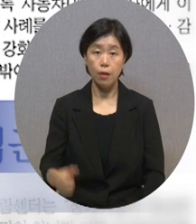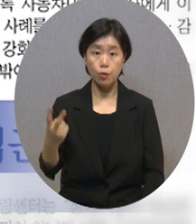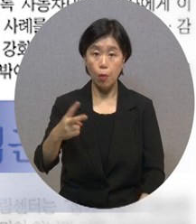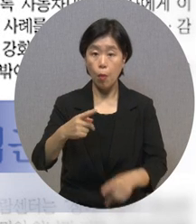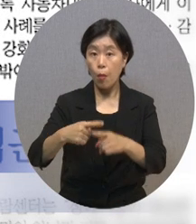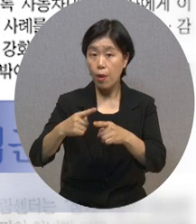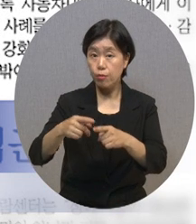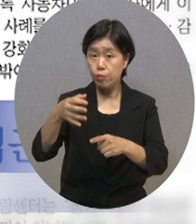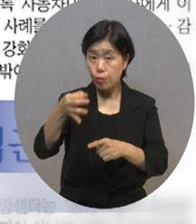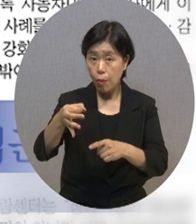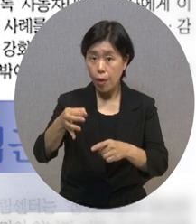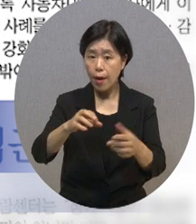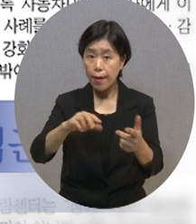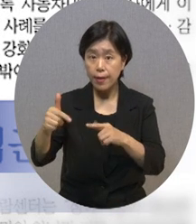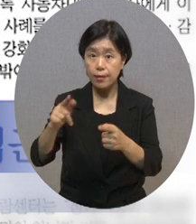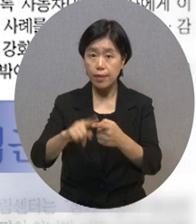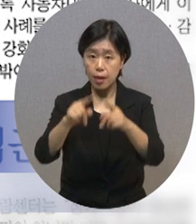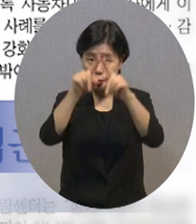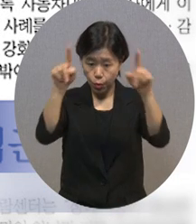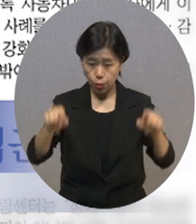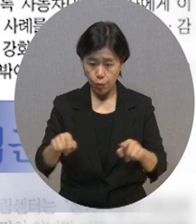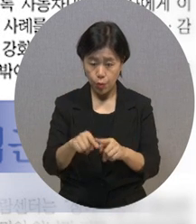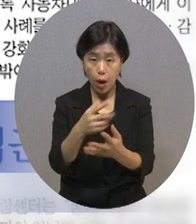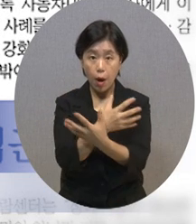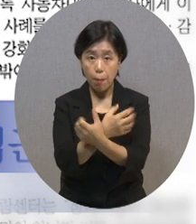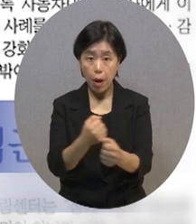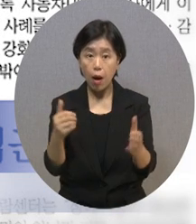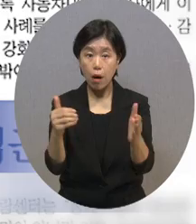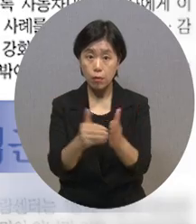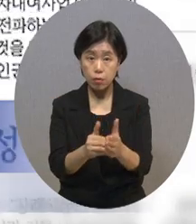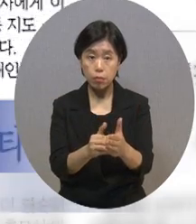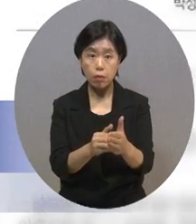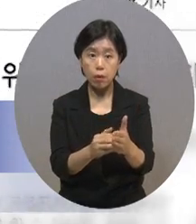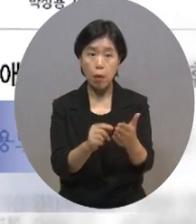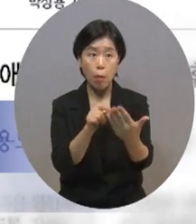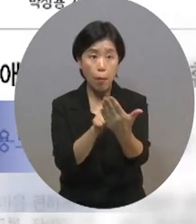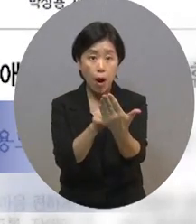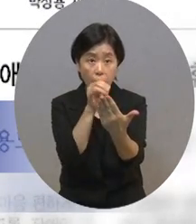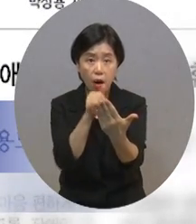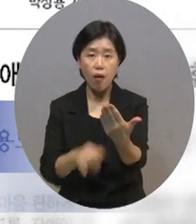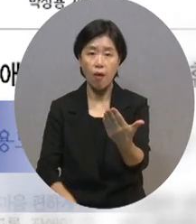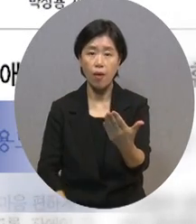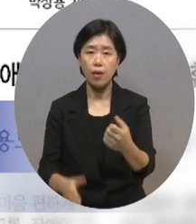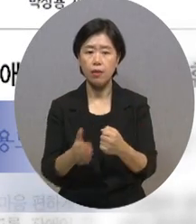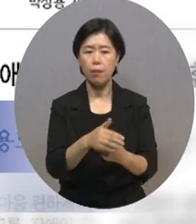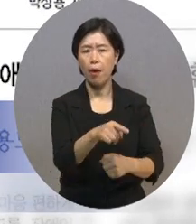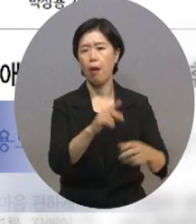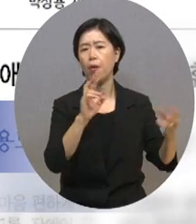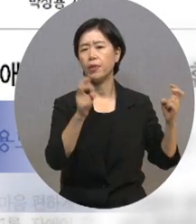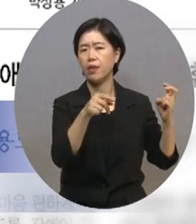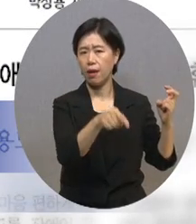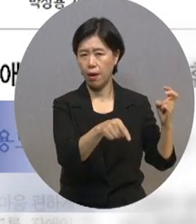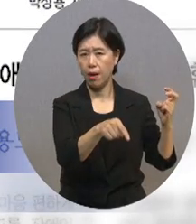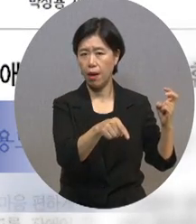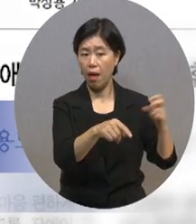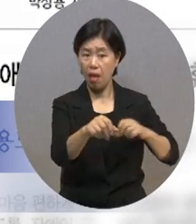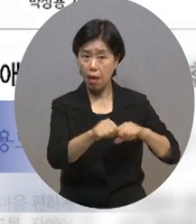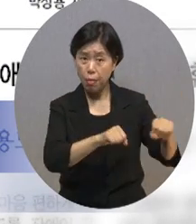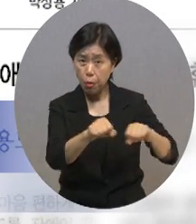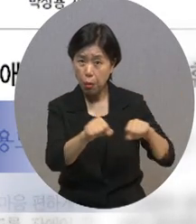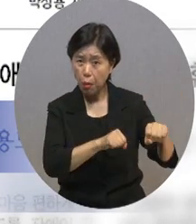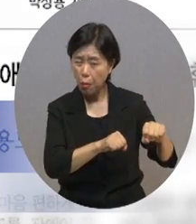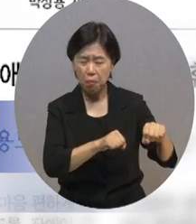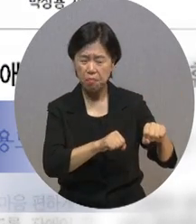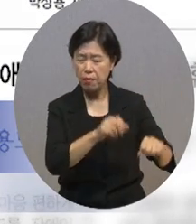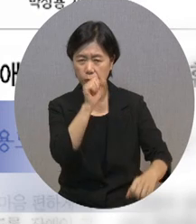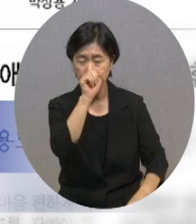법률에서 서면으로 할부 계약을 체결하도록 명시한 점들 렌터카 업체인 피진정인의 행위는 정당한